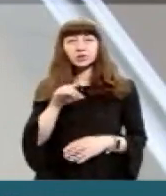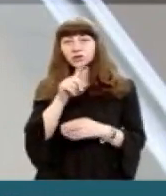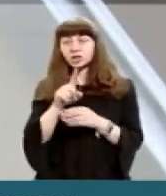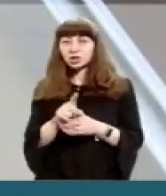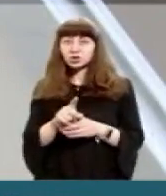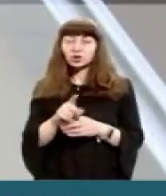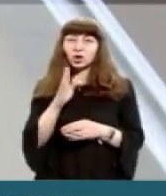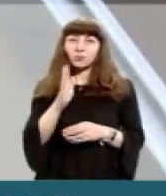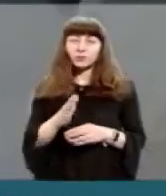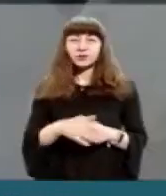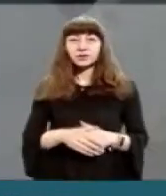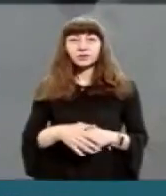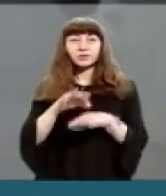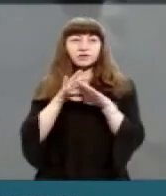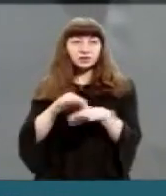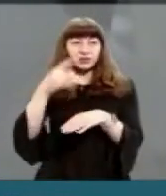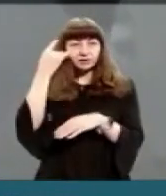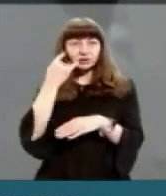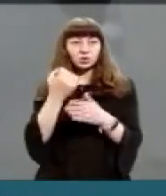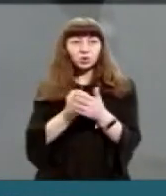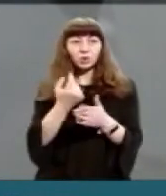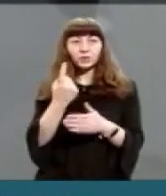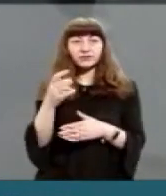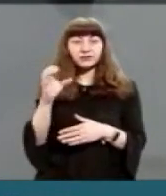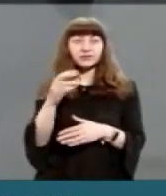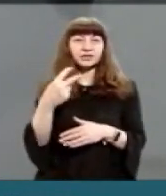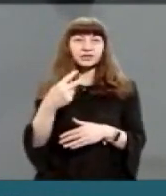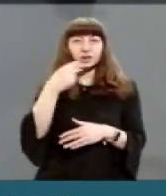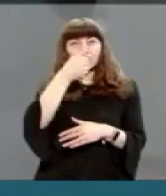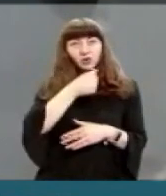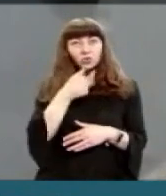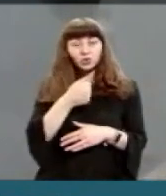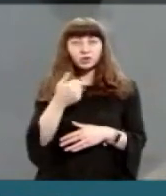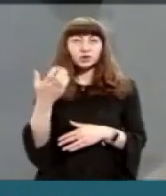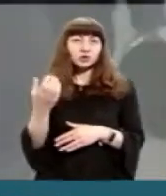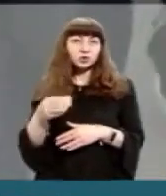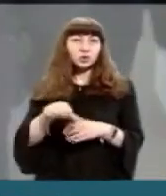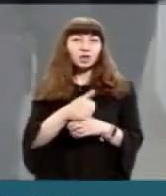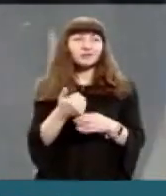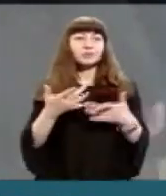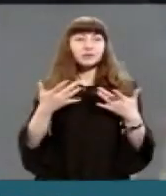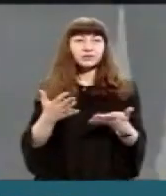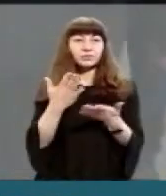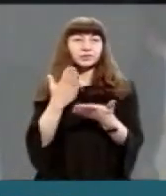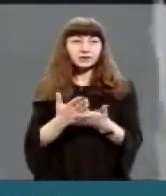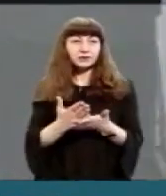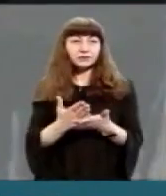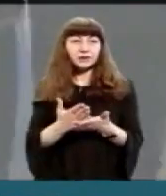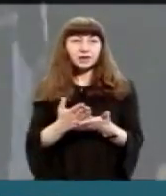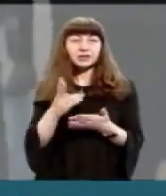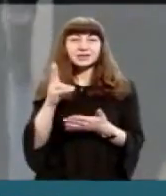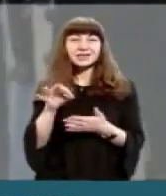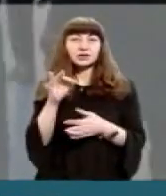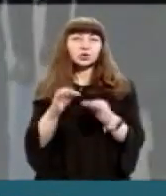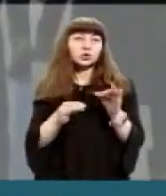қыркүйегіне дейін әкелінген болуы керек. Сонымен қатар, криминалдық есепте болмауы да басты талап, және басқа мемлекетте бұрынғы тіркелген жері